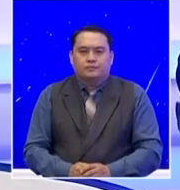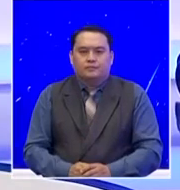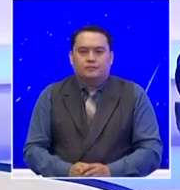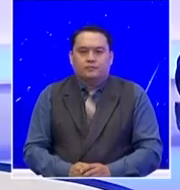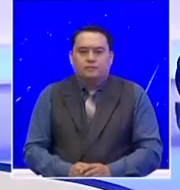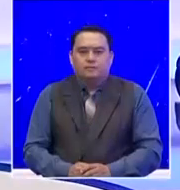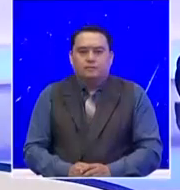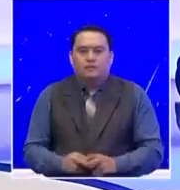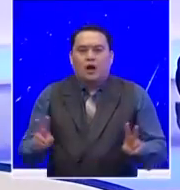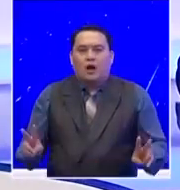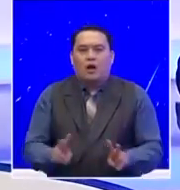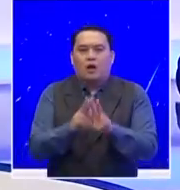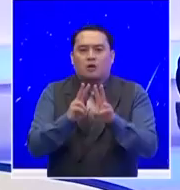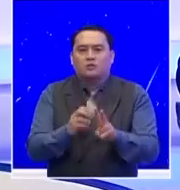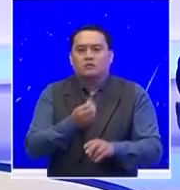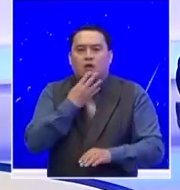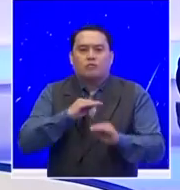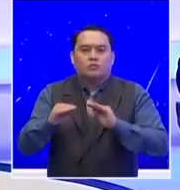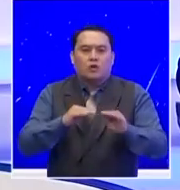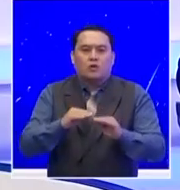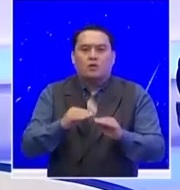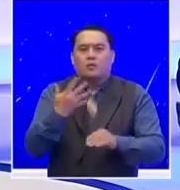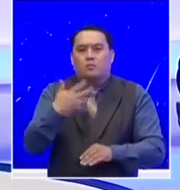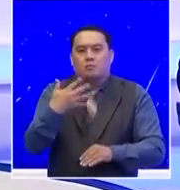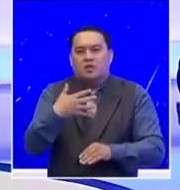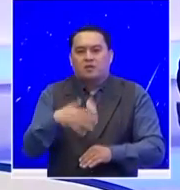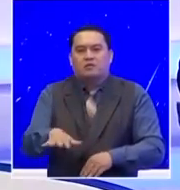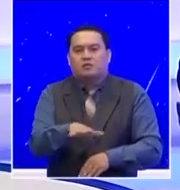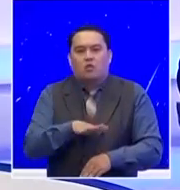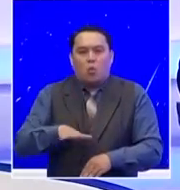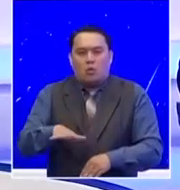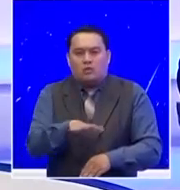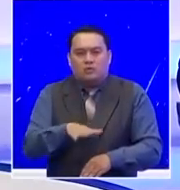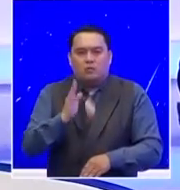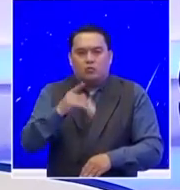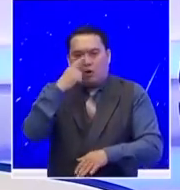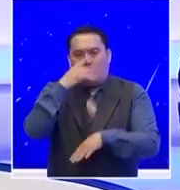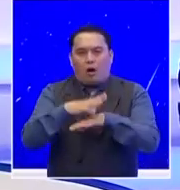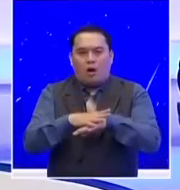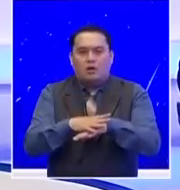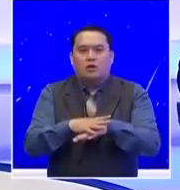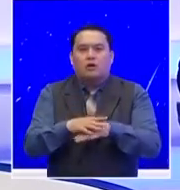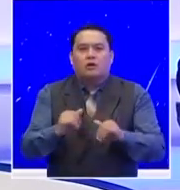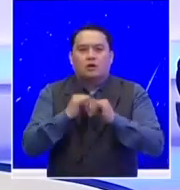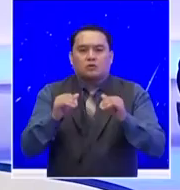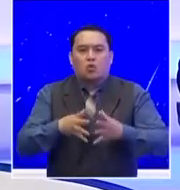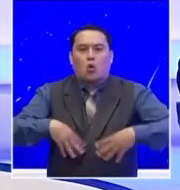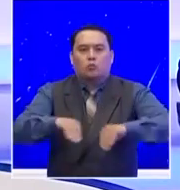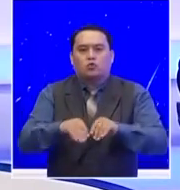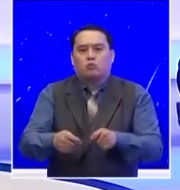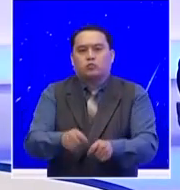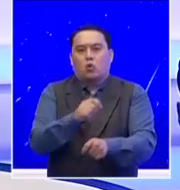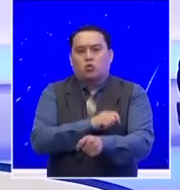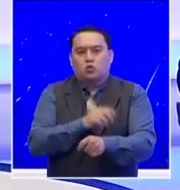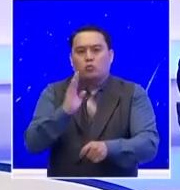В Нур-Султане благоустроят свыше 50 общественных пространств. По информации столичного акимата, развивать общественные площади будут